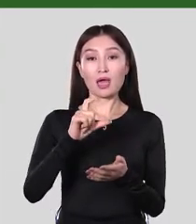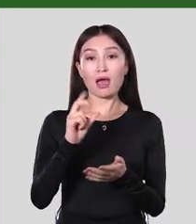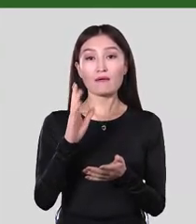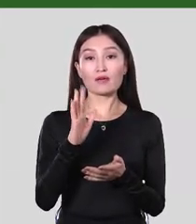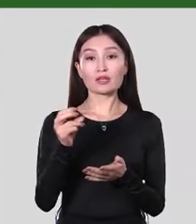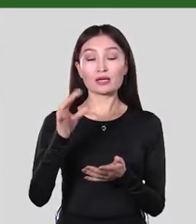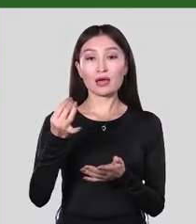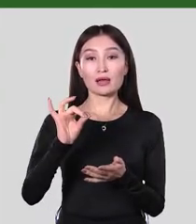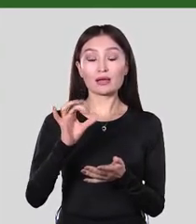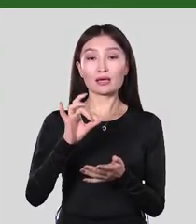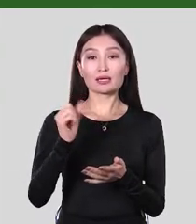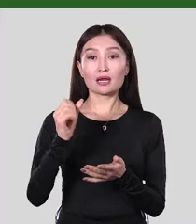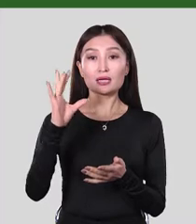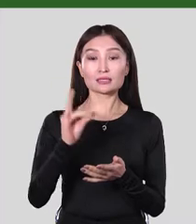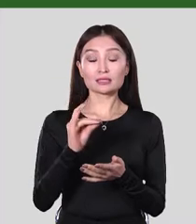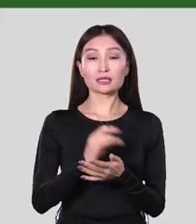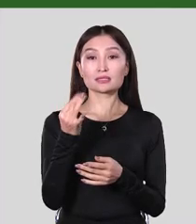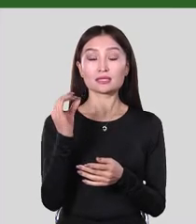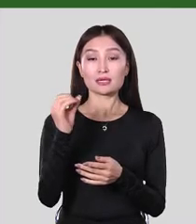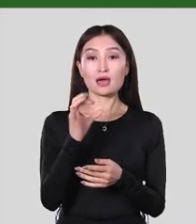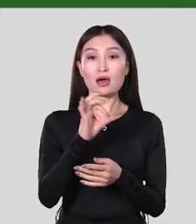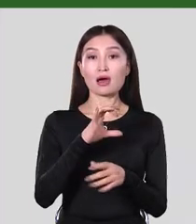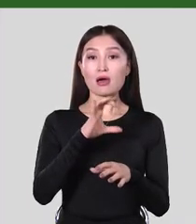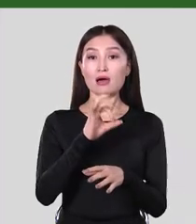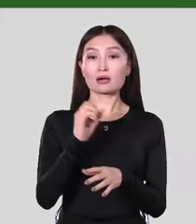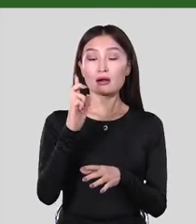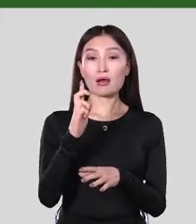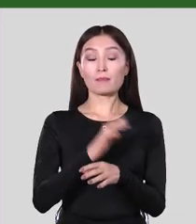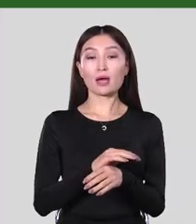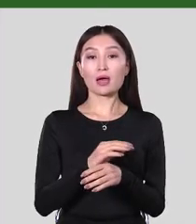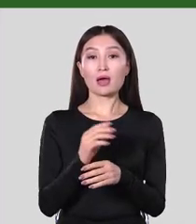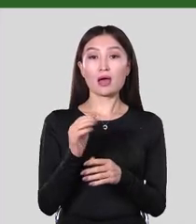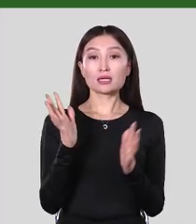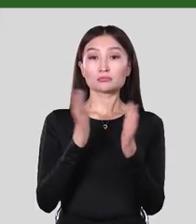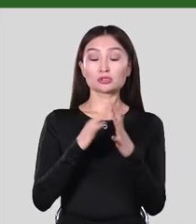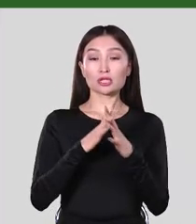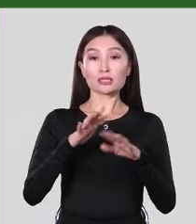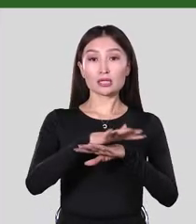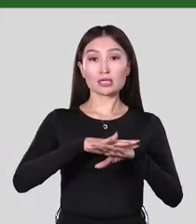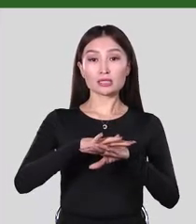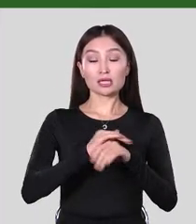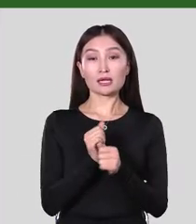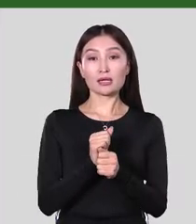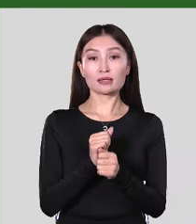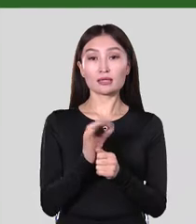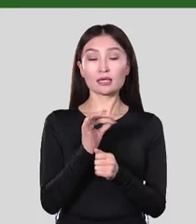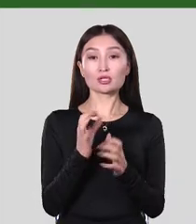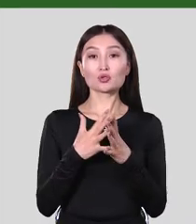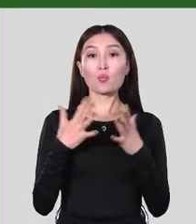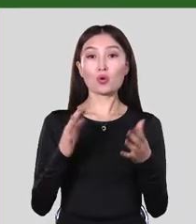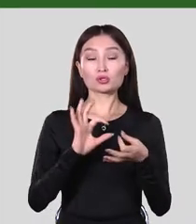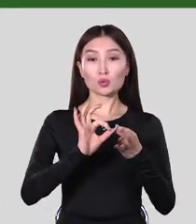расы – потомки африканских рабов. Смешение пришлого населения – с коренными народами еще